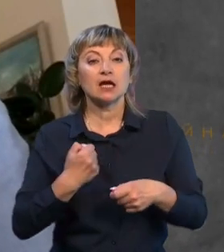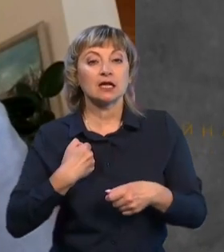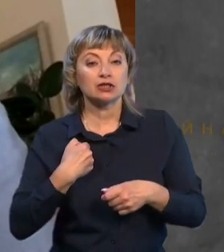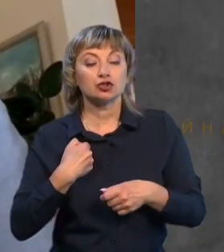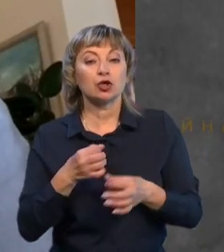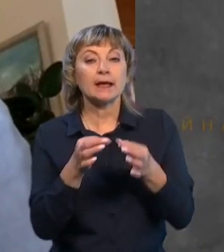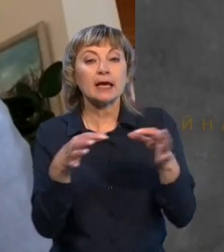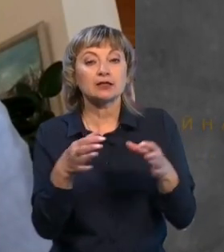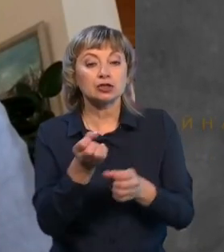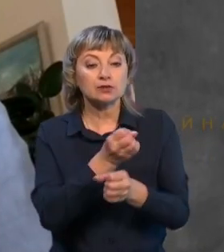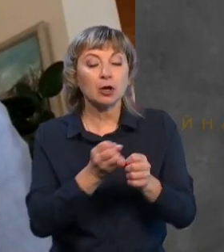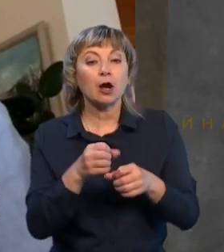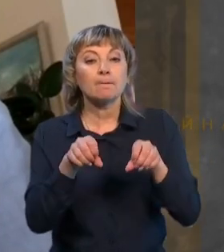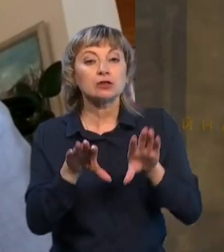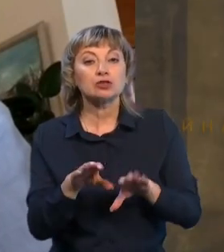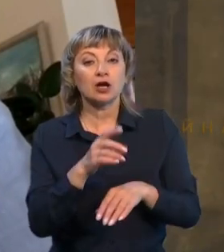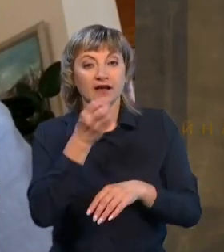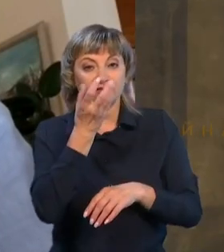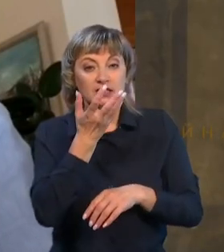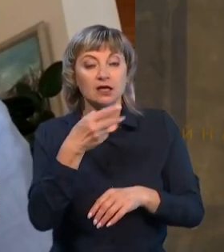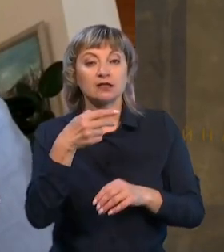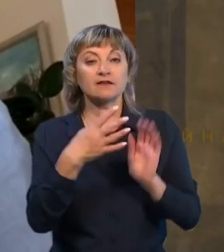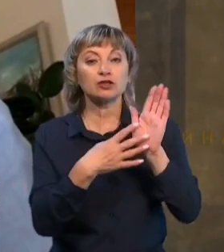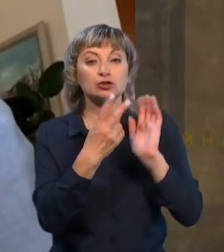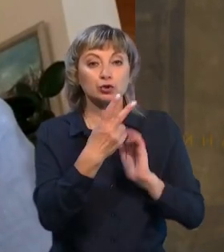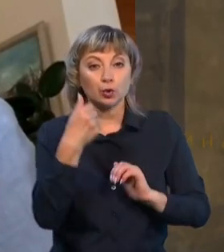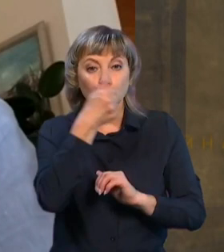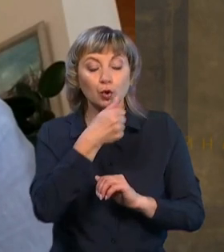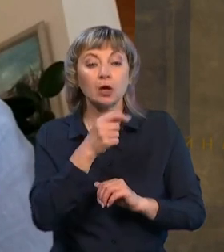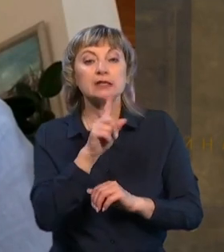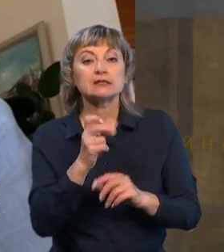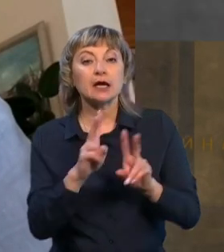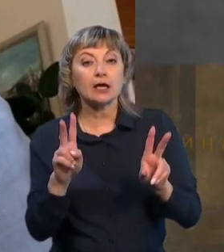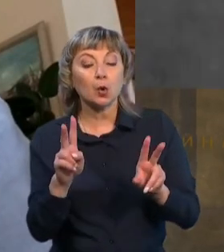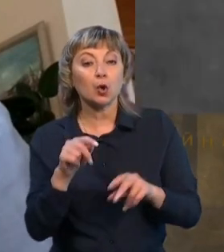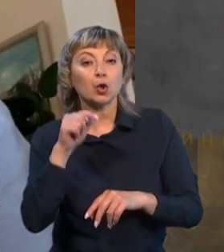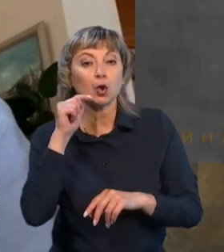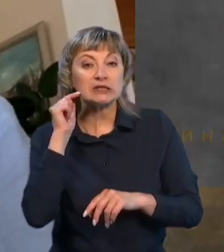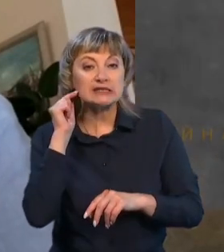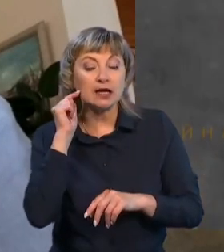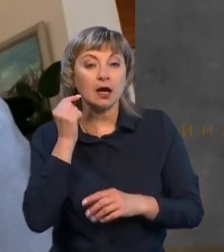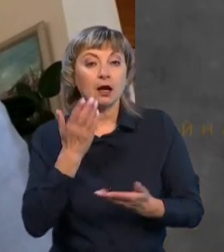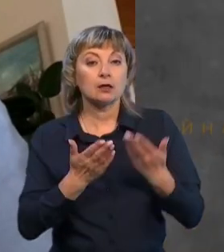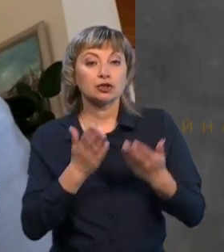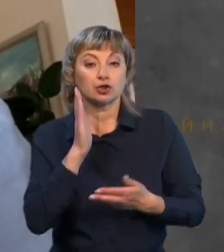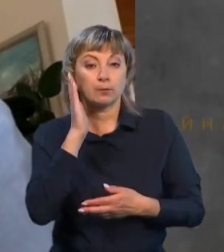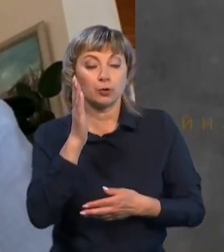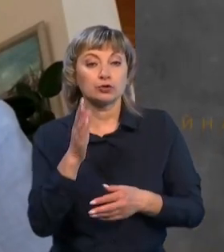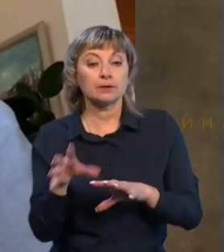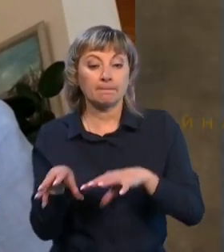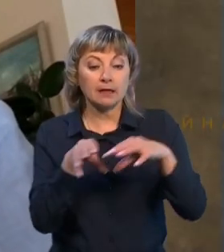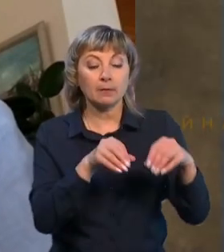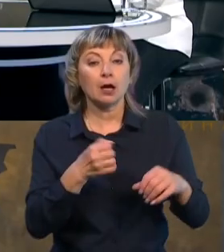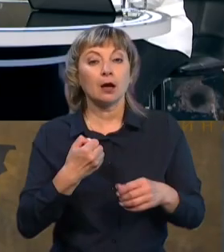ядерну зброю постанова квітня 92-го року і за якою Росія якщо будуть пере подивитися